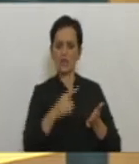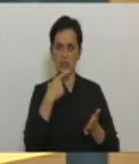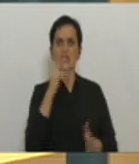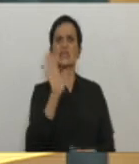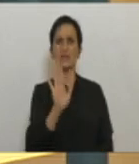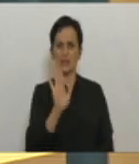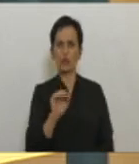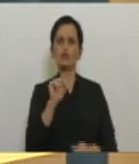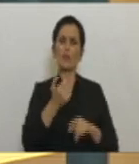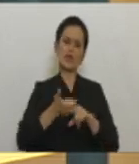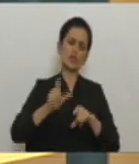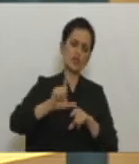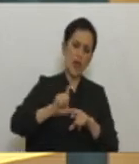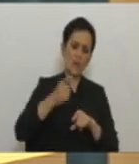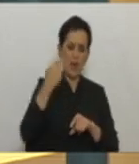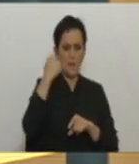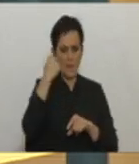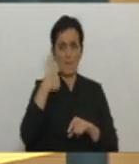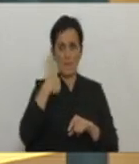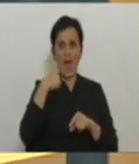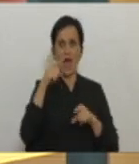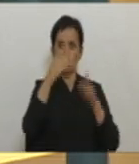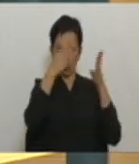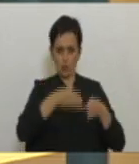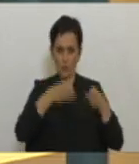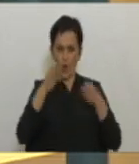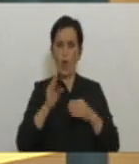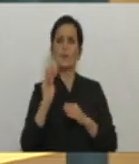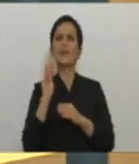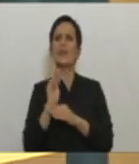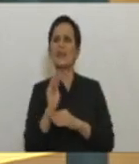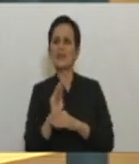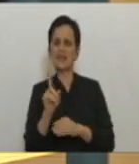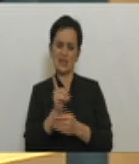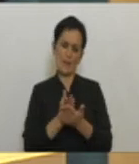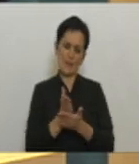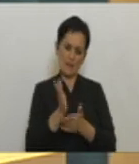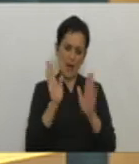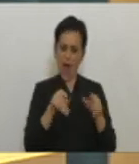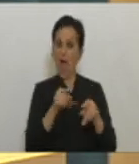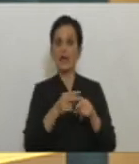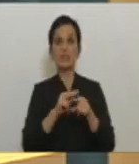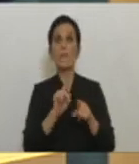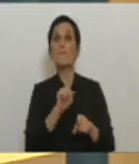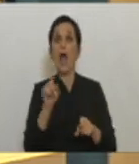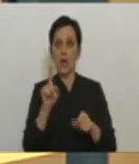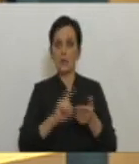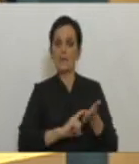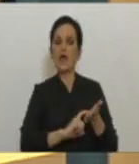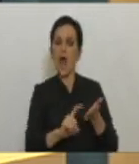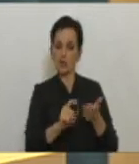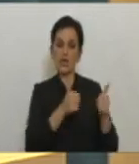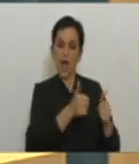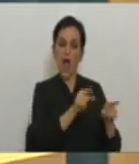შეიძლება გადაჭარბებულად მომეჩვენა მე პირადად სუბიექტური ვარ ამ შემთხვევაში ხო კრიტიკა რაღაცასთან მიმართებაში მიმაჩნია ისიც არ არის მაგრამ ხაზი გაუსვეს